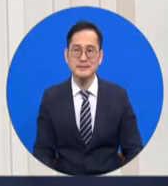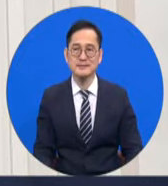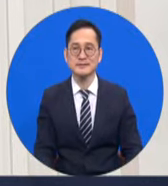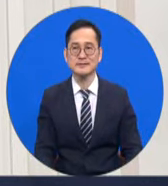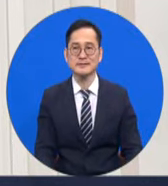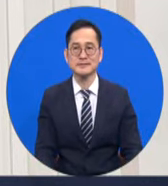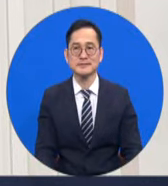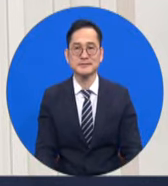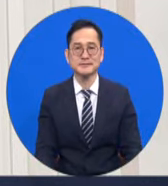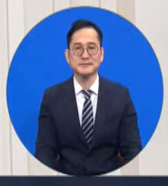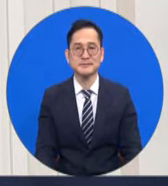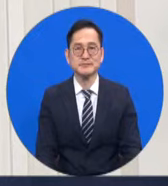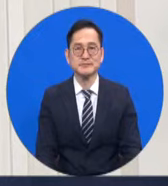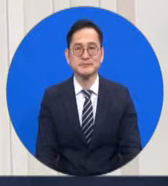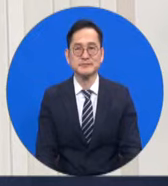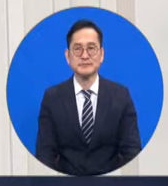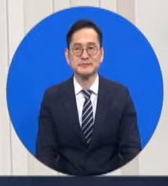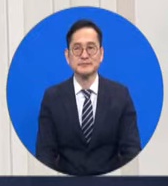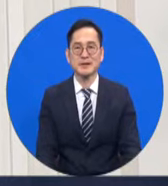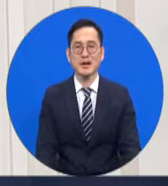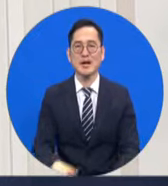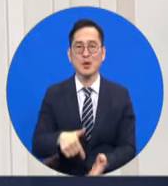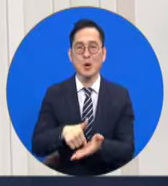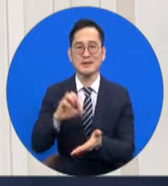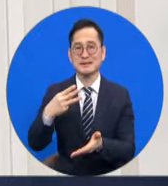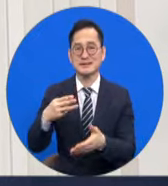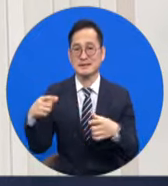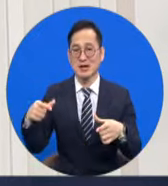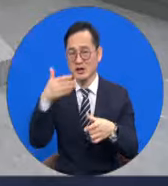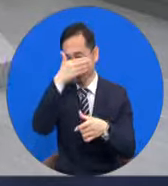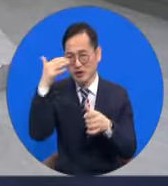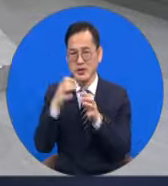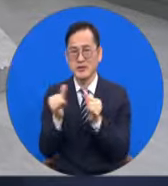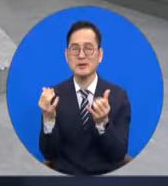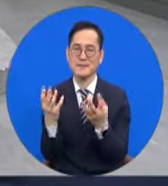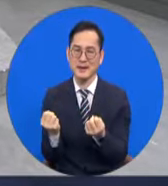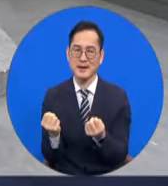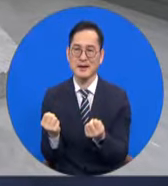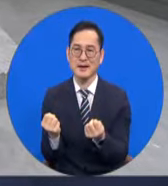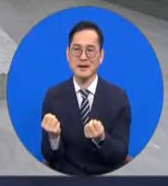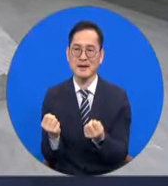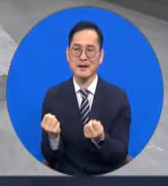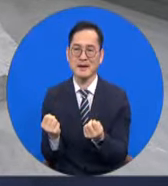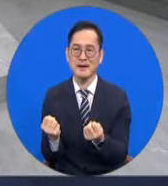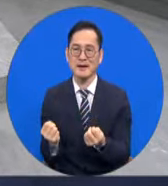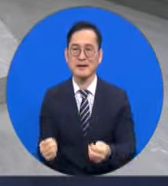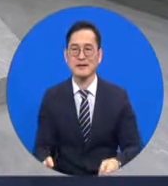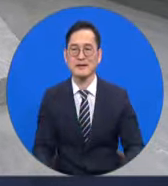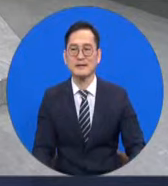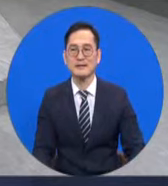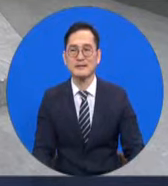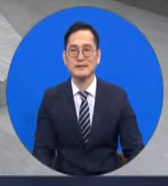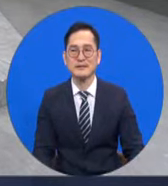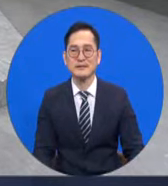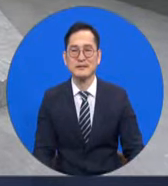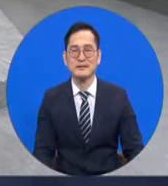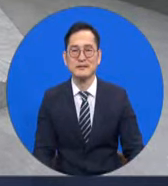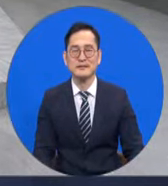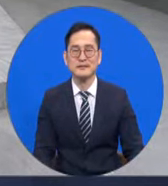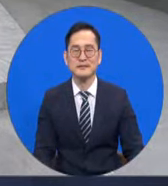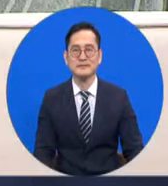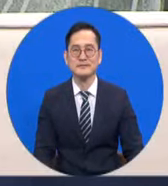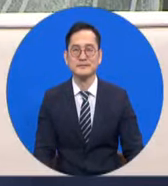될 지역인 건 분명해 보입니다. 특히 광진을 지역은 청년 유권자들이 굉장히 비중상 다른 지역보다 좀 높습니다. 아, 그렇습니까?